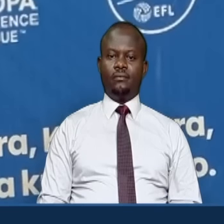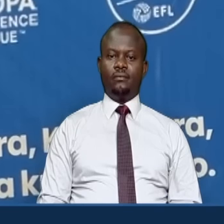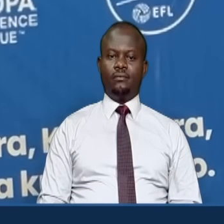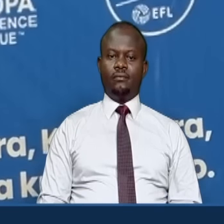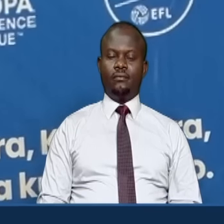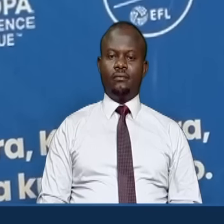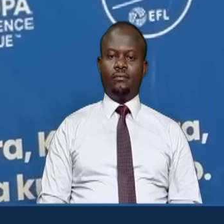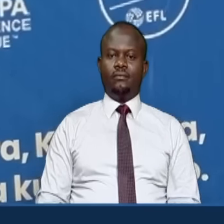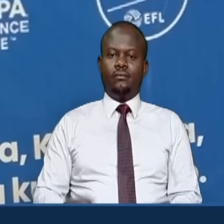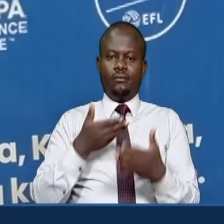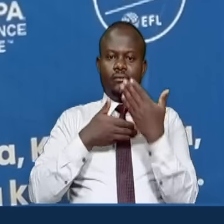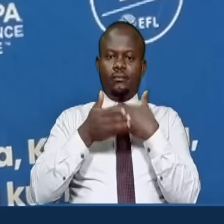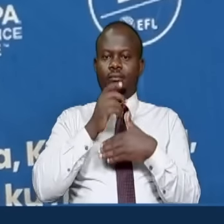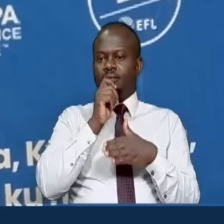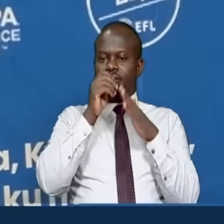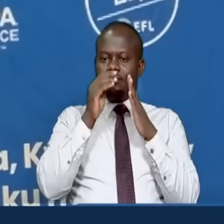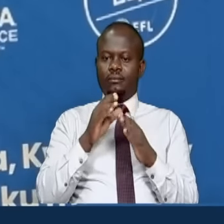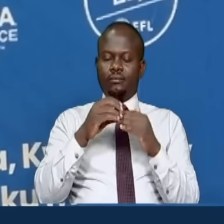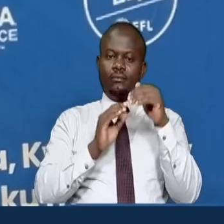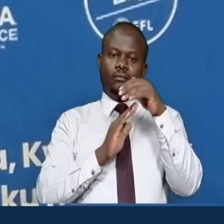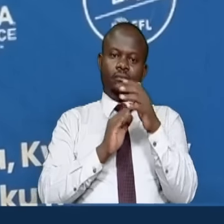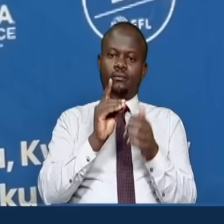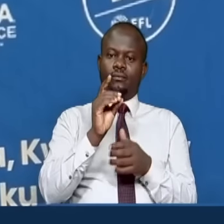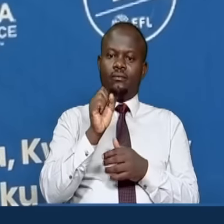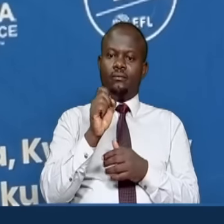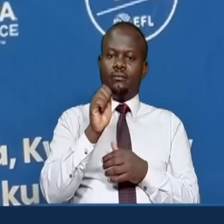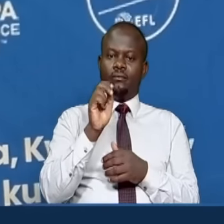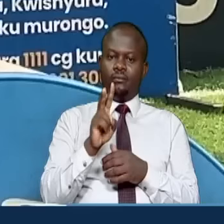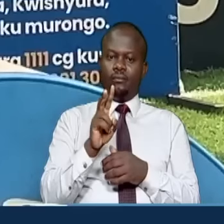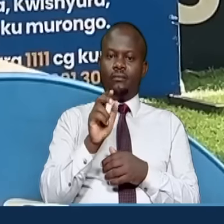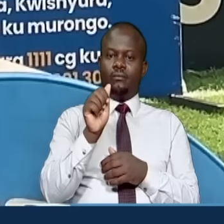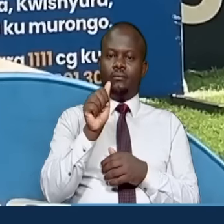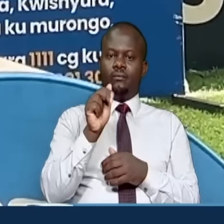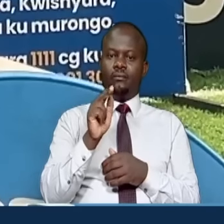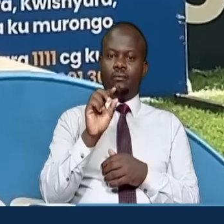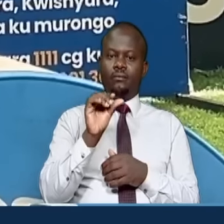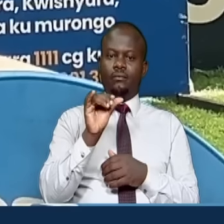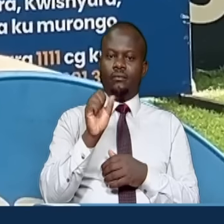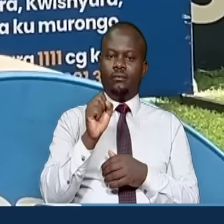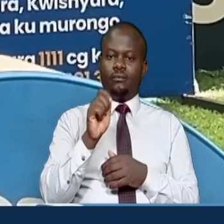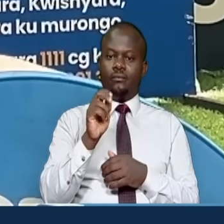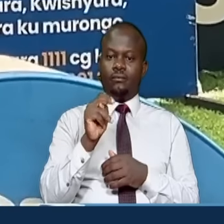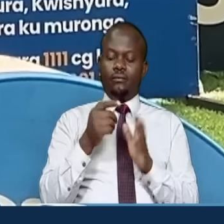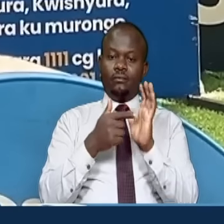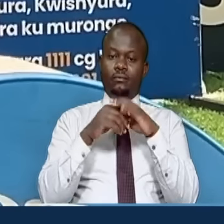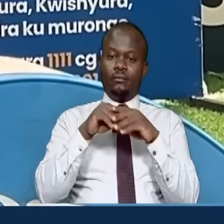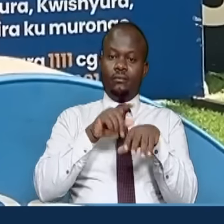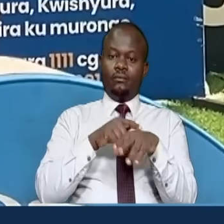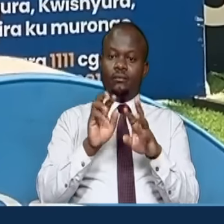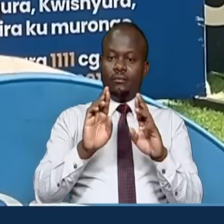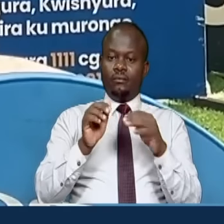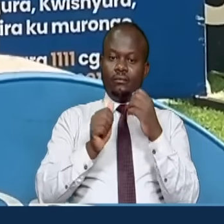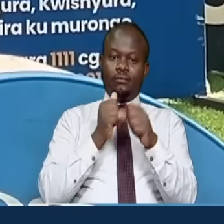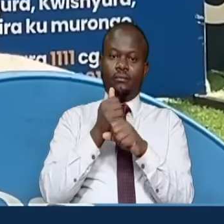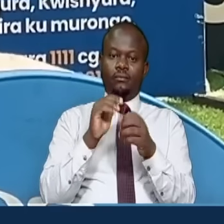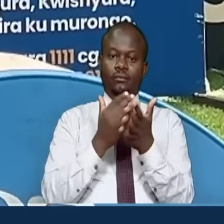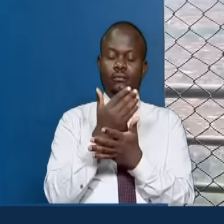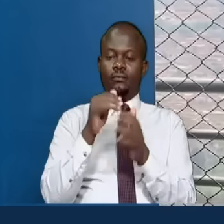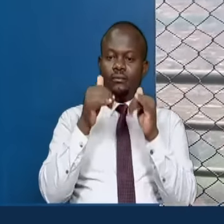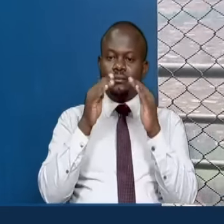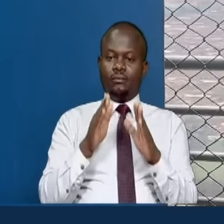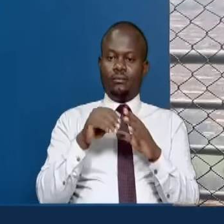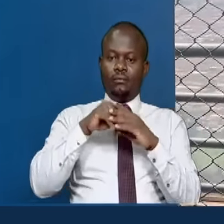Mu kiganiro n'abanyamakuru umuyobozi mukuru wa DSTV Auguste Muhirwa yagaragaje ko muri iki gihe cy'imyiteguro y'umwaka mushya w'imikino muri